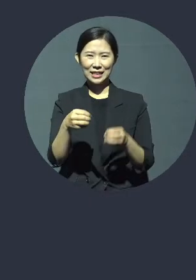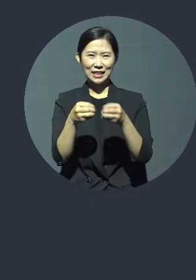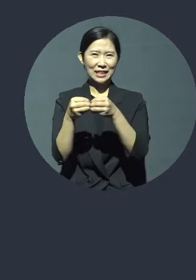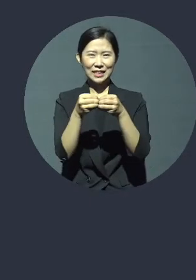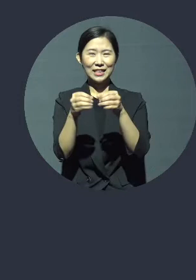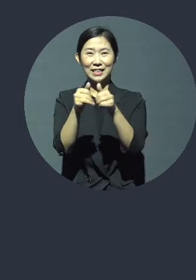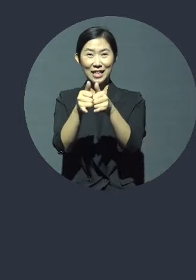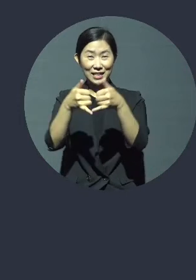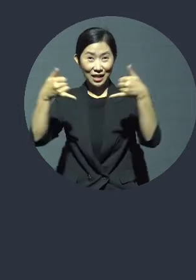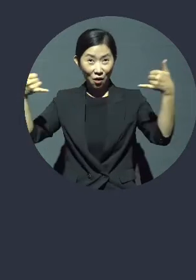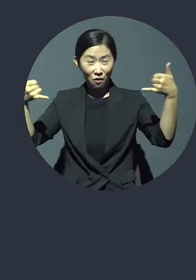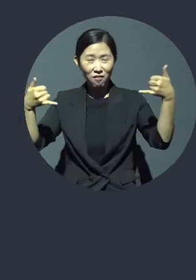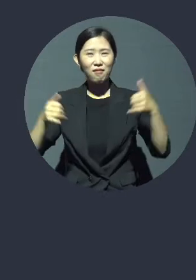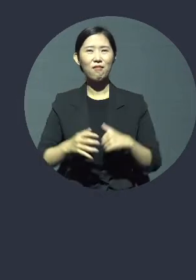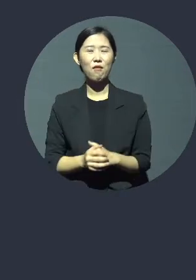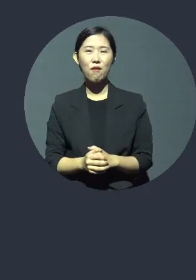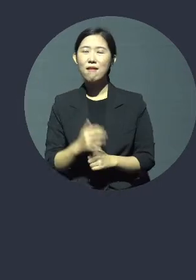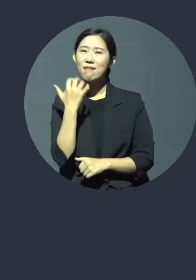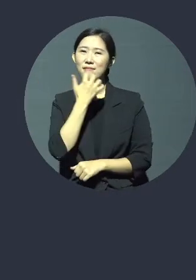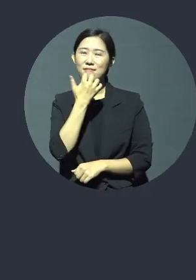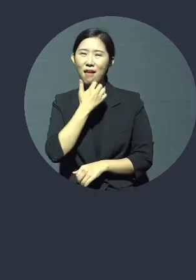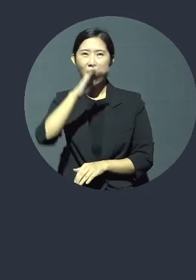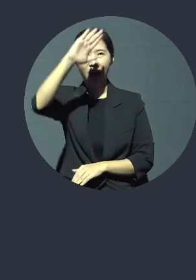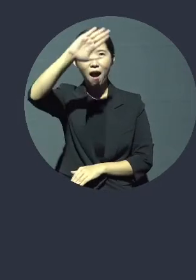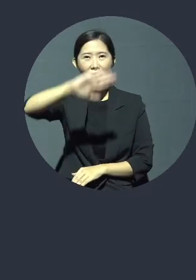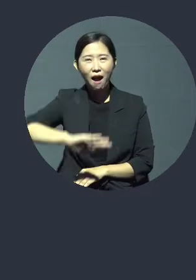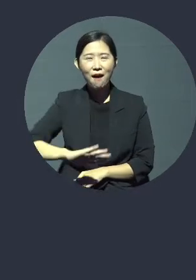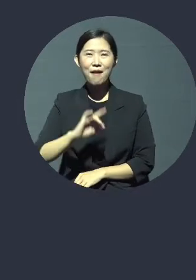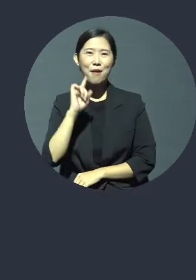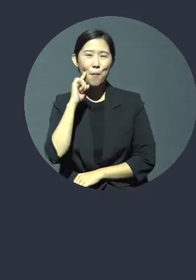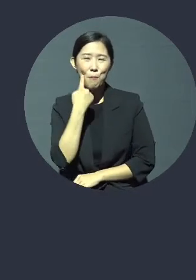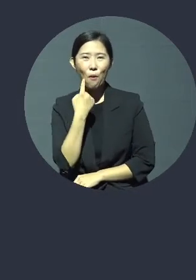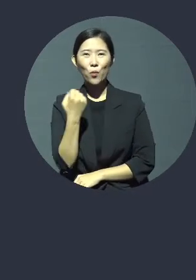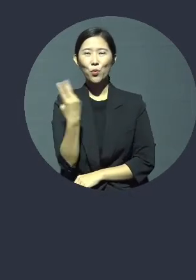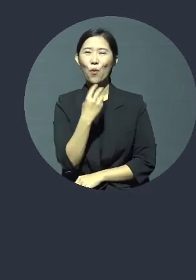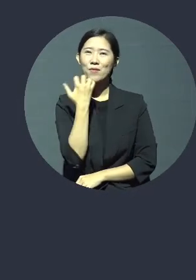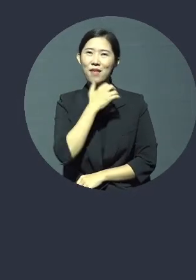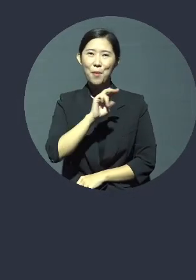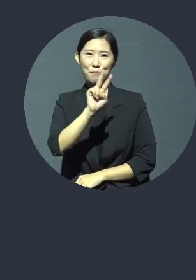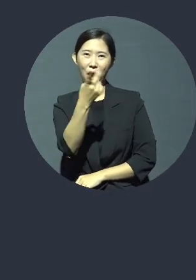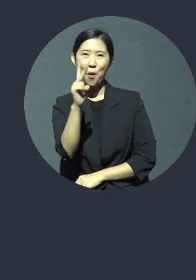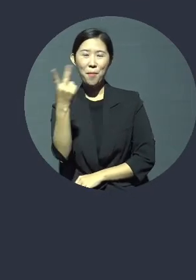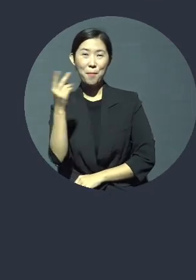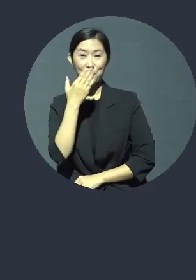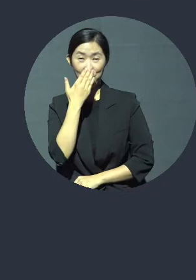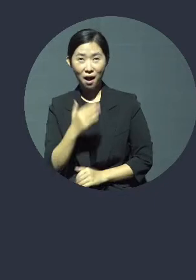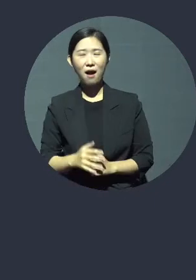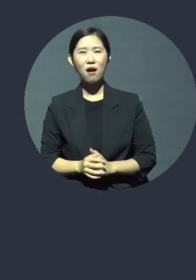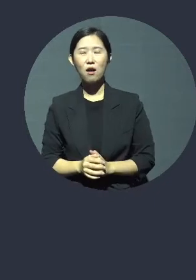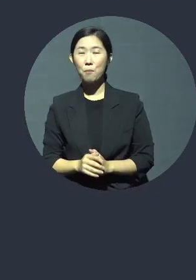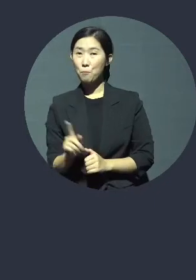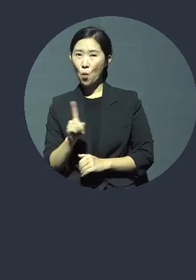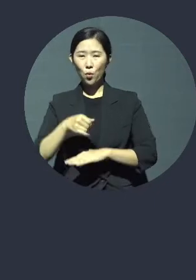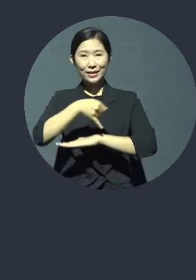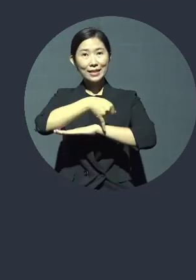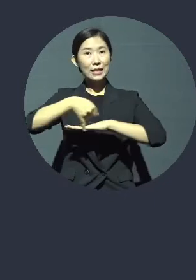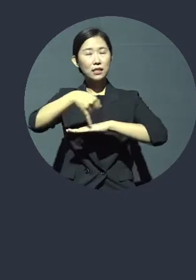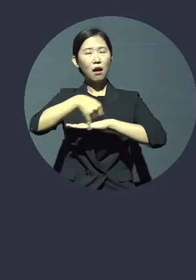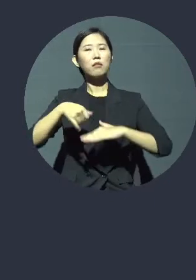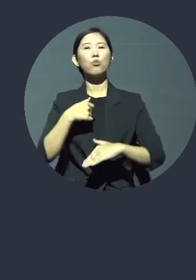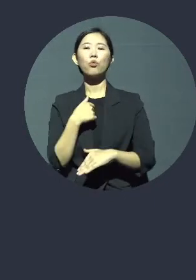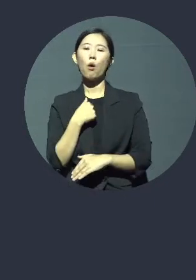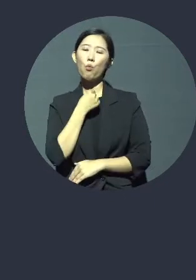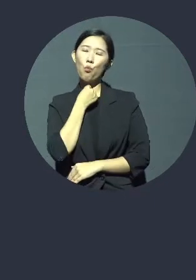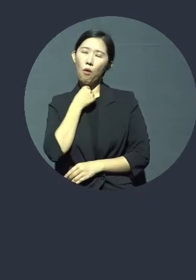저희 회사의 생활가전사업부의 디자인팀에서 진행한 비스포크 시리즈는 디자인의 취향을 생활 공간 속에서